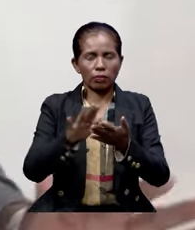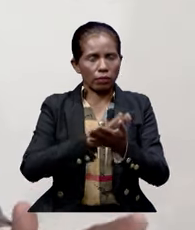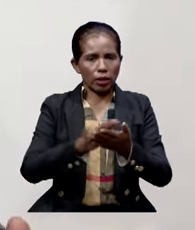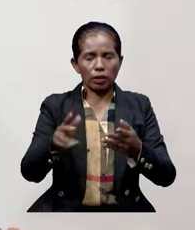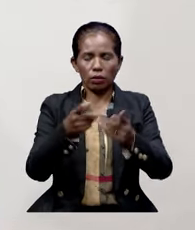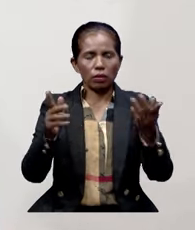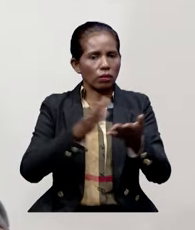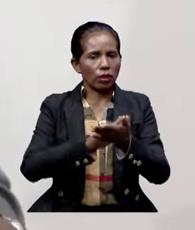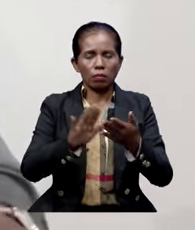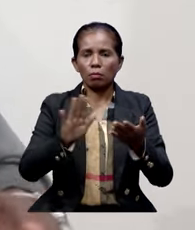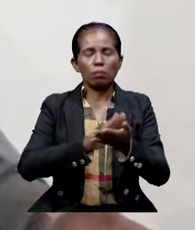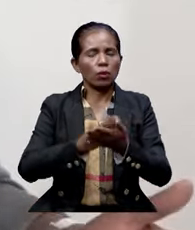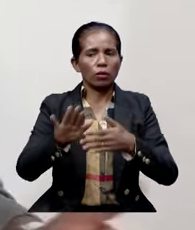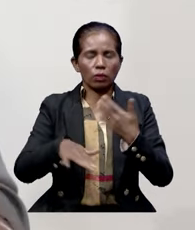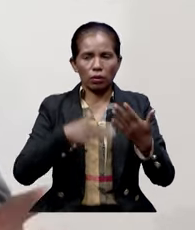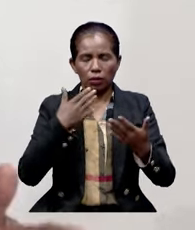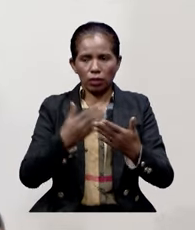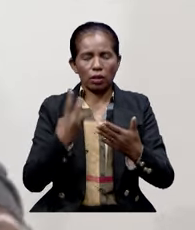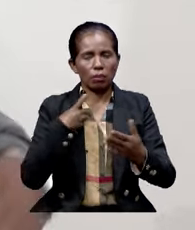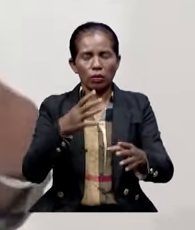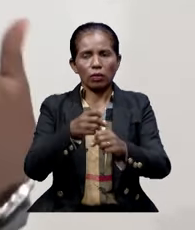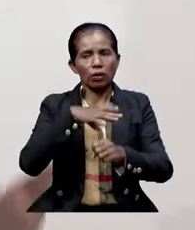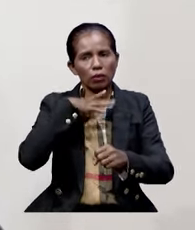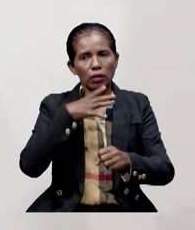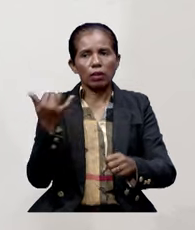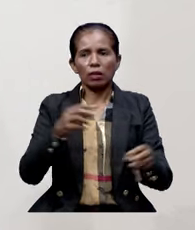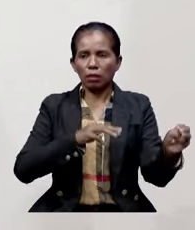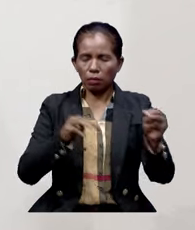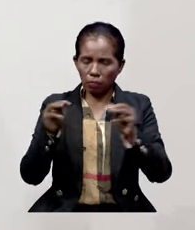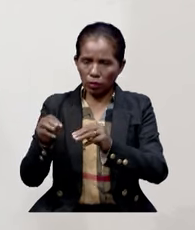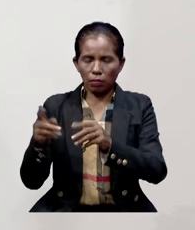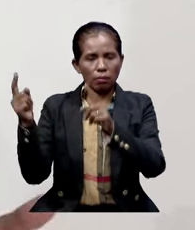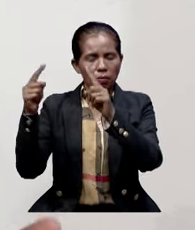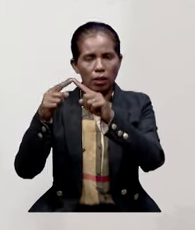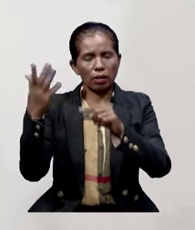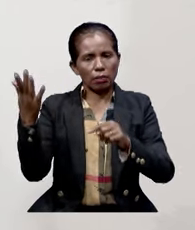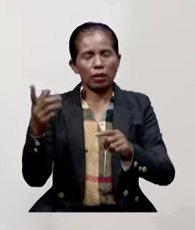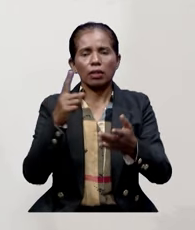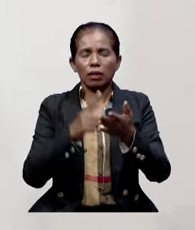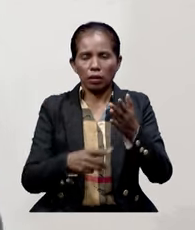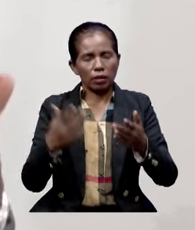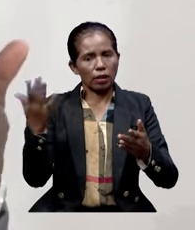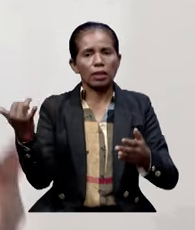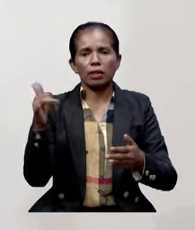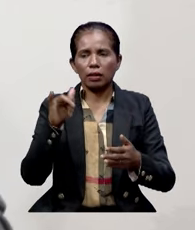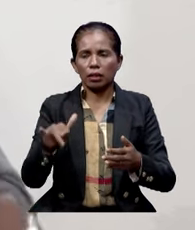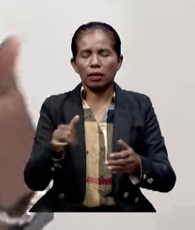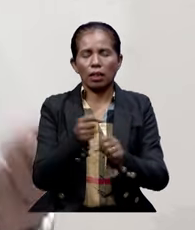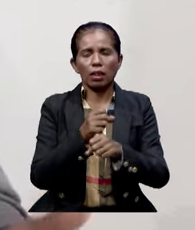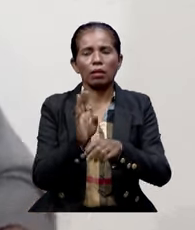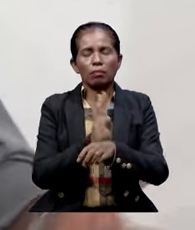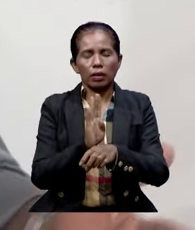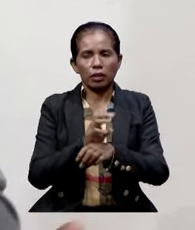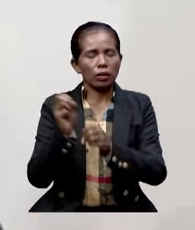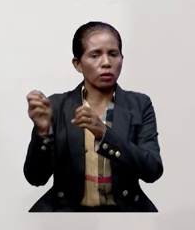nama mosuk. Saneamento é muito lixo, mas quando o ser muda fala bem, não vai? Se não acontece, se ele fala bem, se ele fala bem,